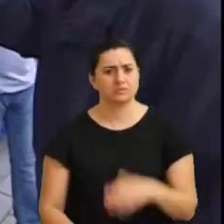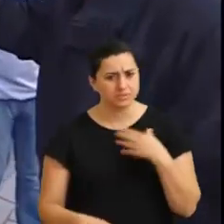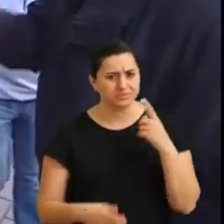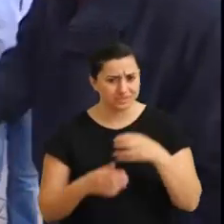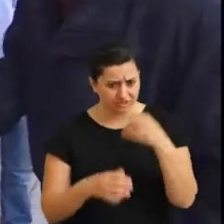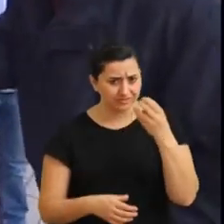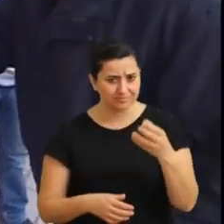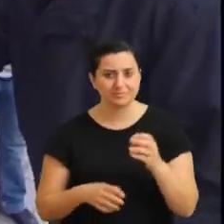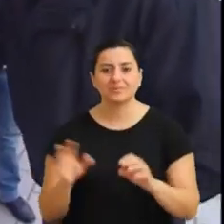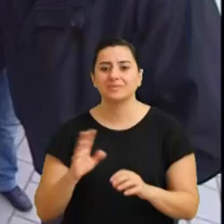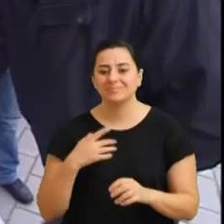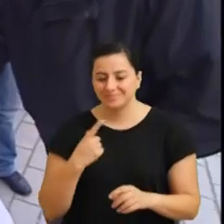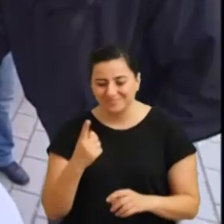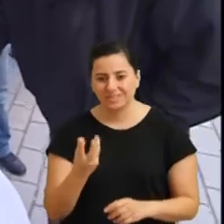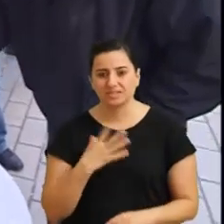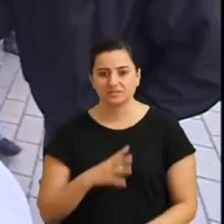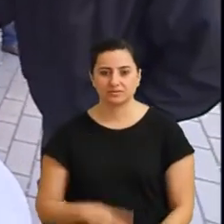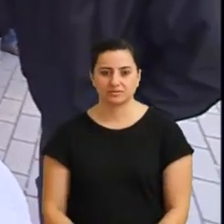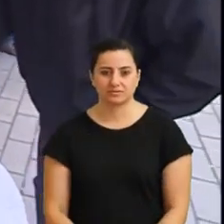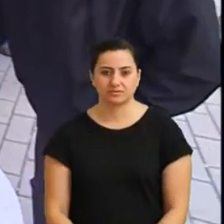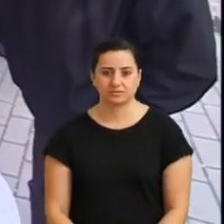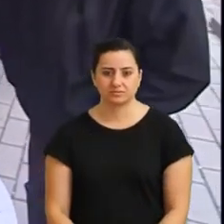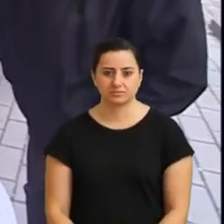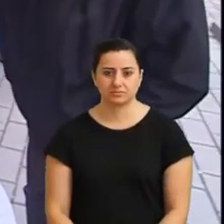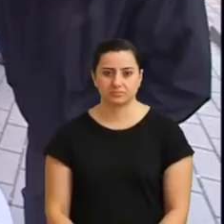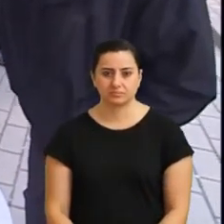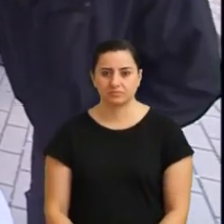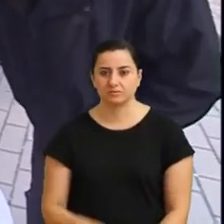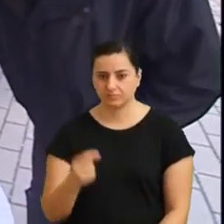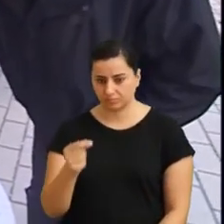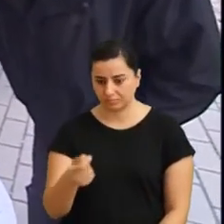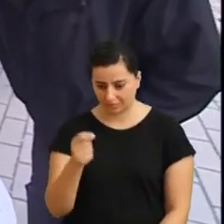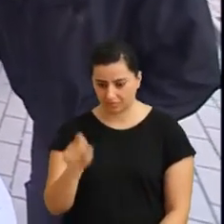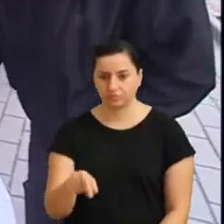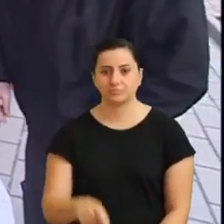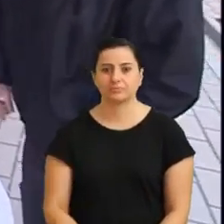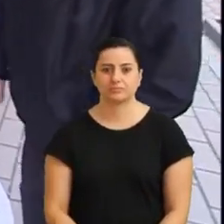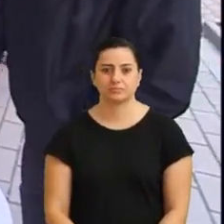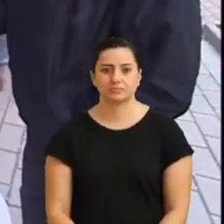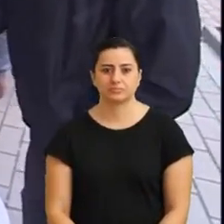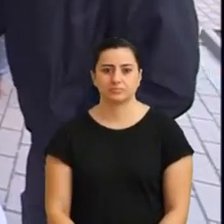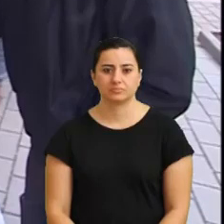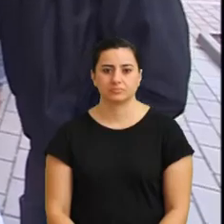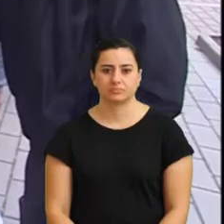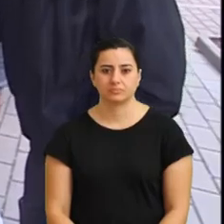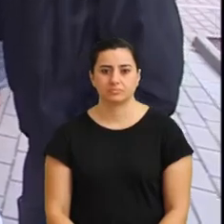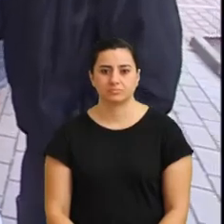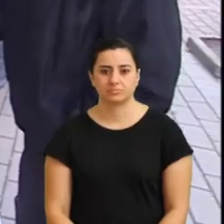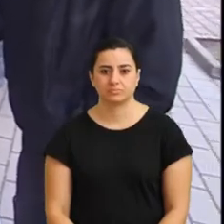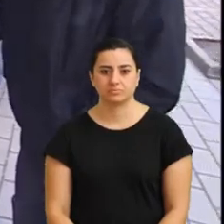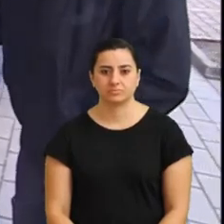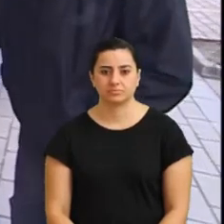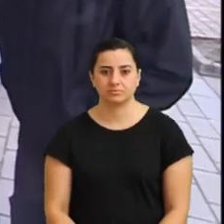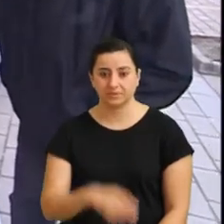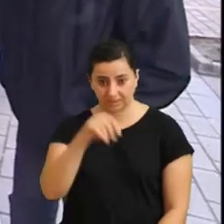Abi ben sana şey vereyim mi? Yok, beylere, bayanlara, yüreği yananlara. Tamam, evet. Buyurun. Bozan var, buyurun tarçın